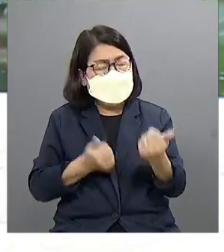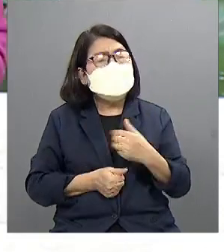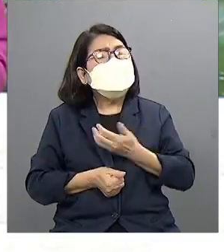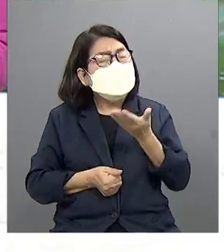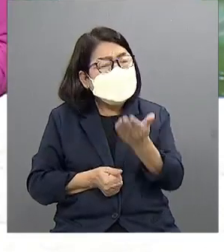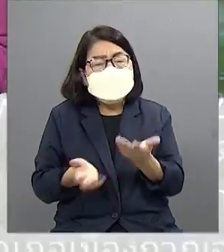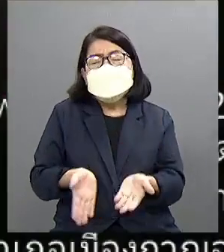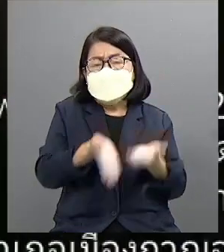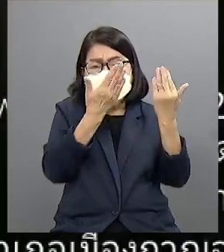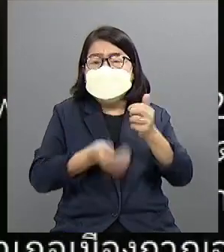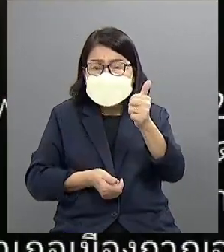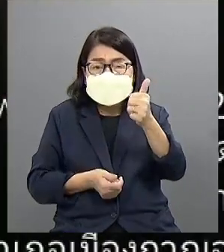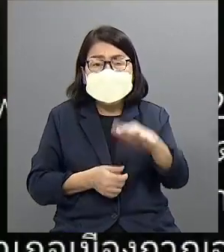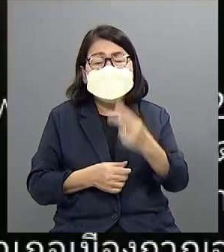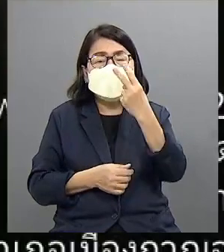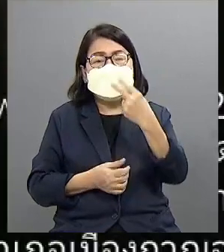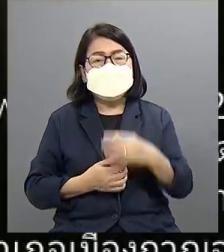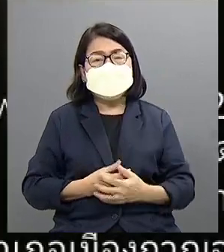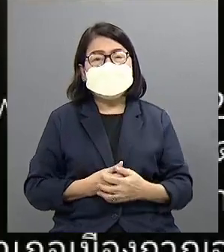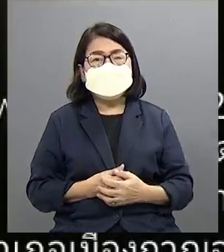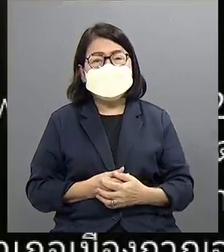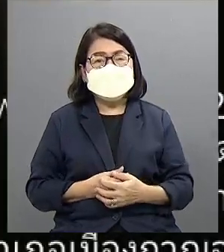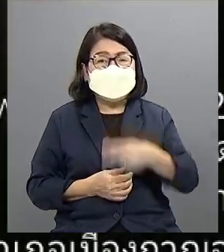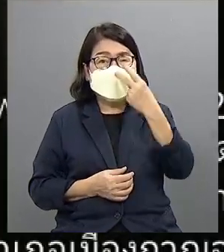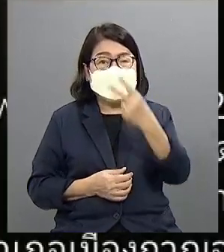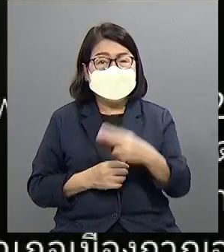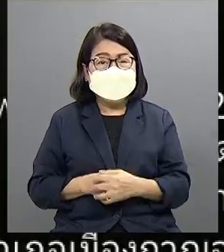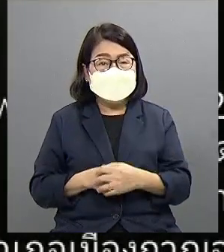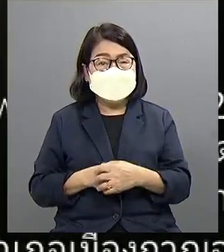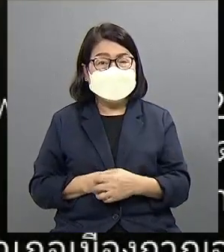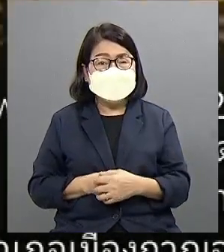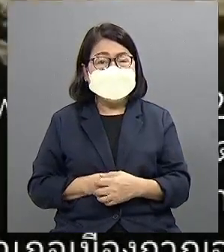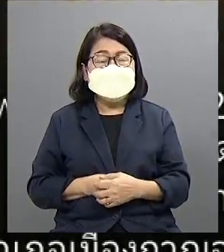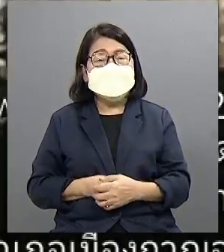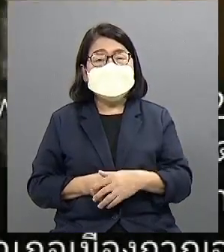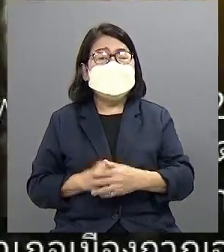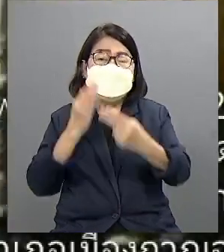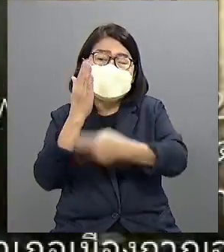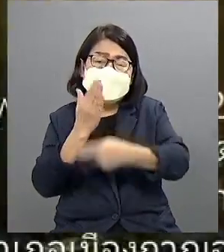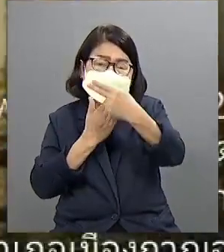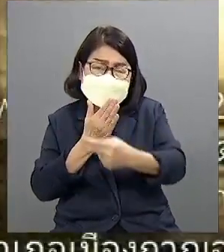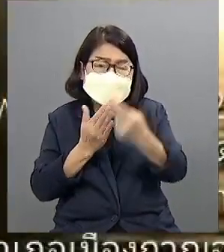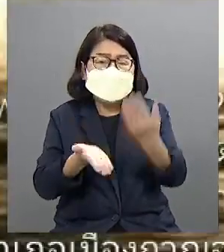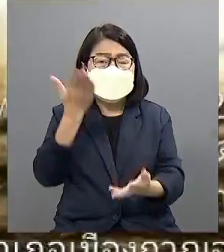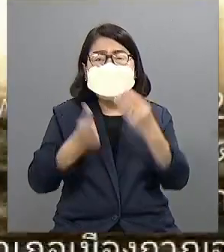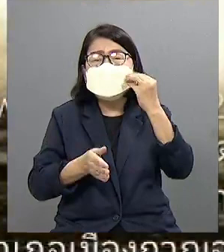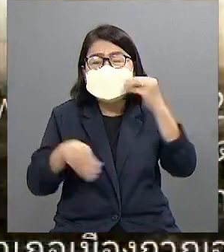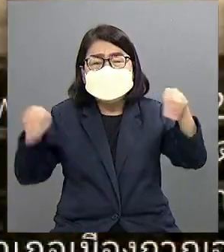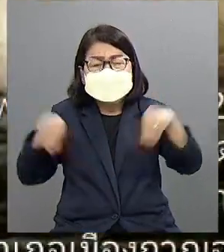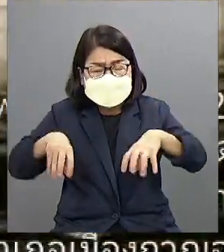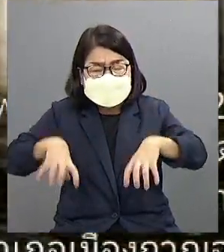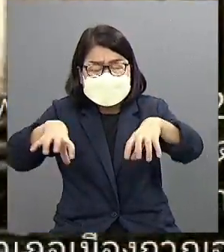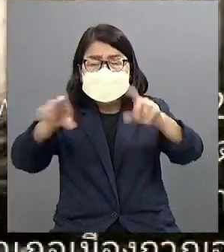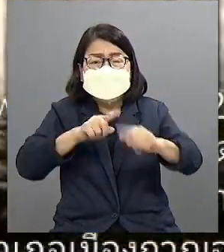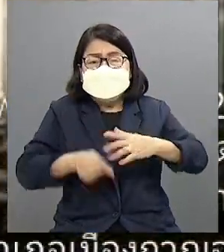องนี้กันค่ะตามกันต่อนะคะเป็นความทุกข์ใจของคนที่อยู่ริมแม่น้ำแควกาญจนบุรีนะค